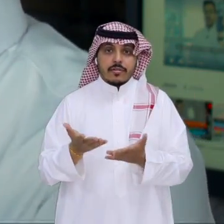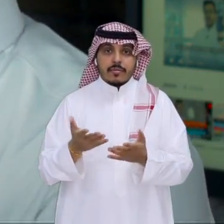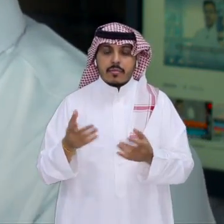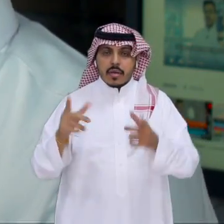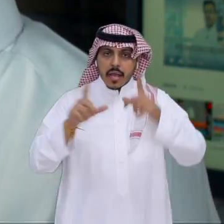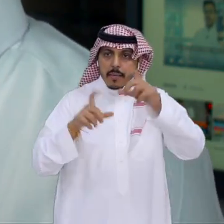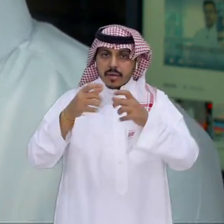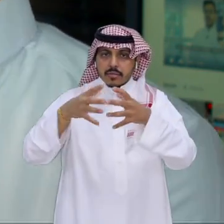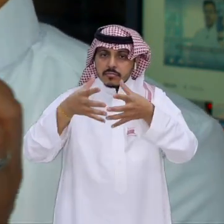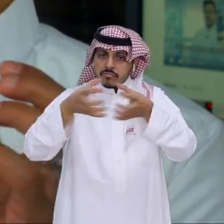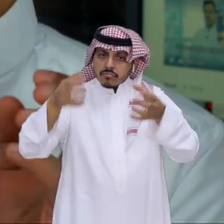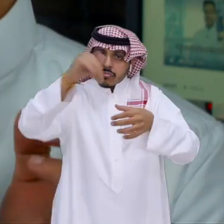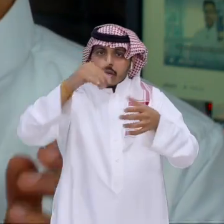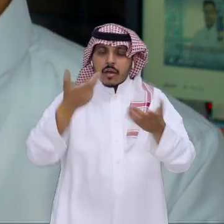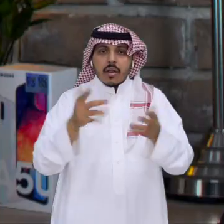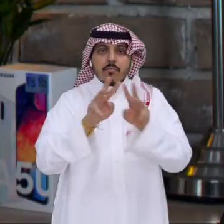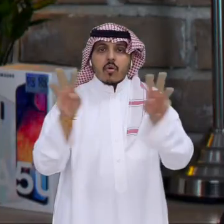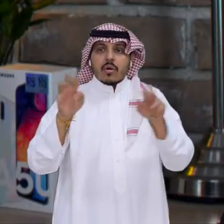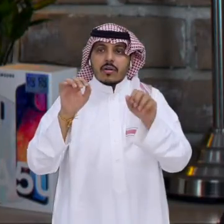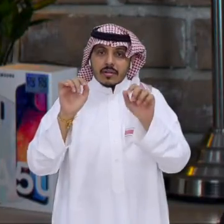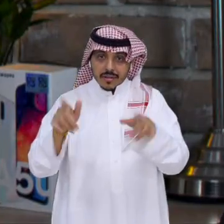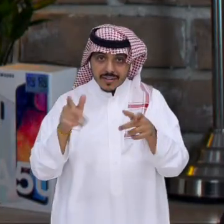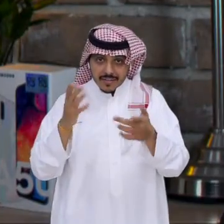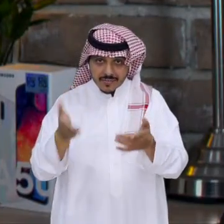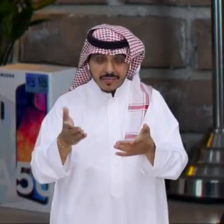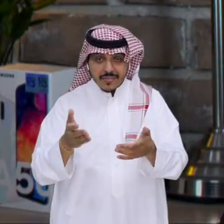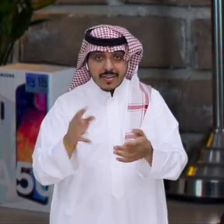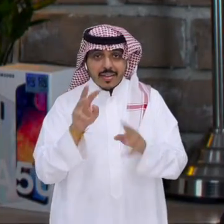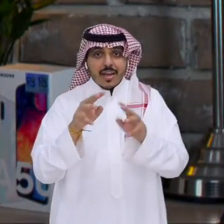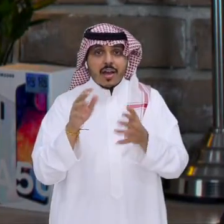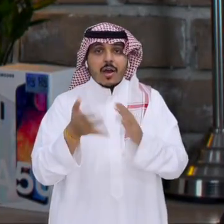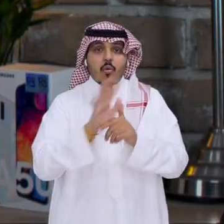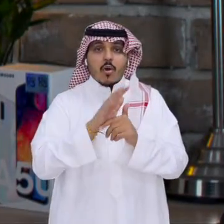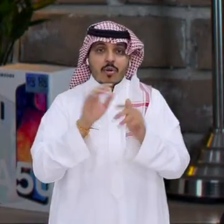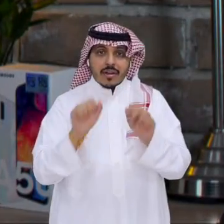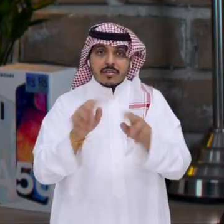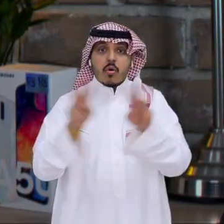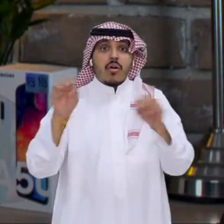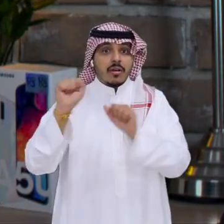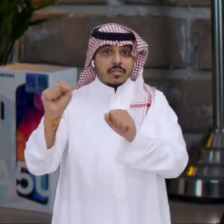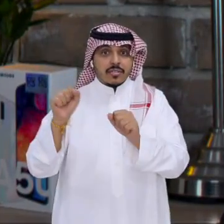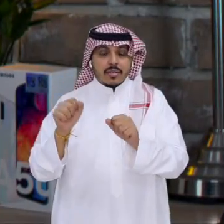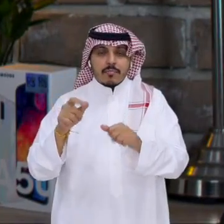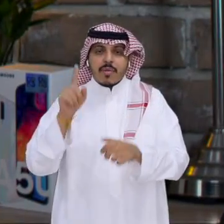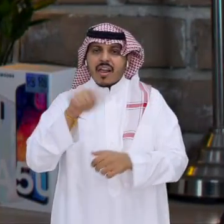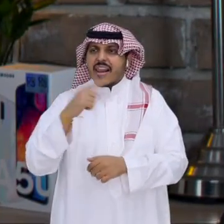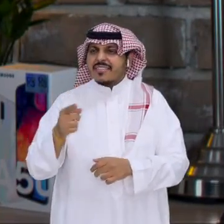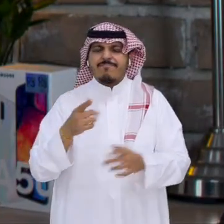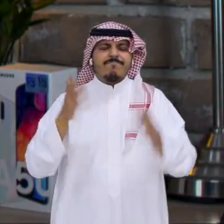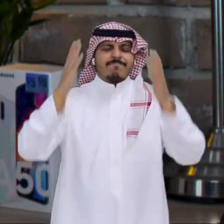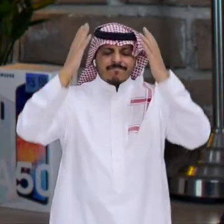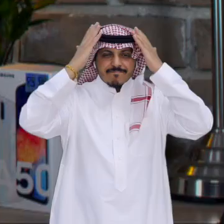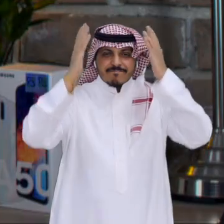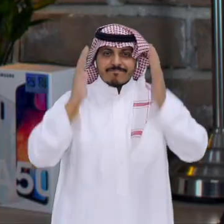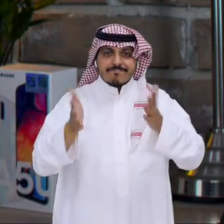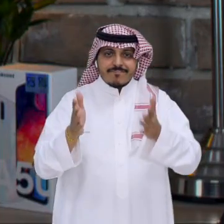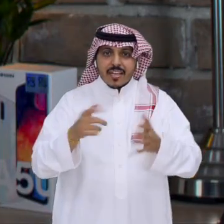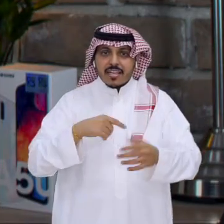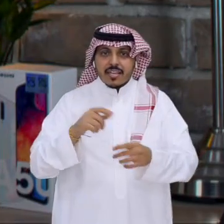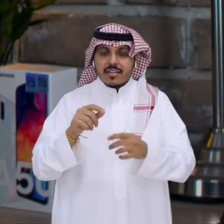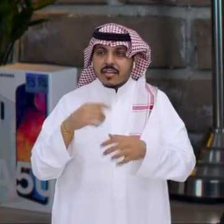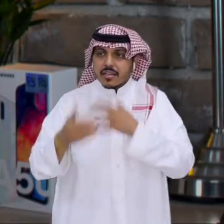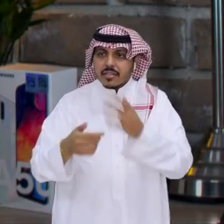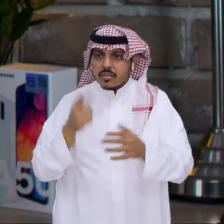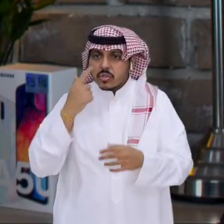خصائص الكاميرات، وضحت صور من الموقع الاساسي بعد ما الموقع حق هواوي سرب هذه المعلومات او بالغلط نشرها، كان الظاهر